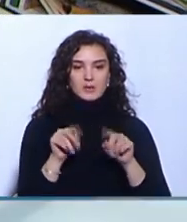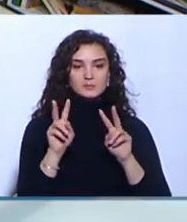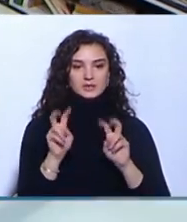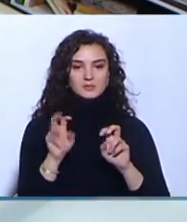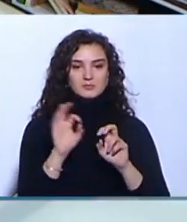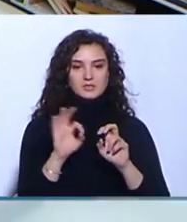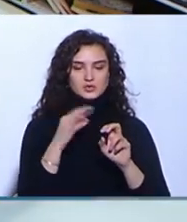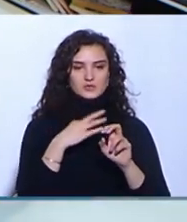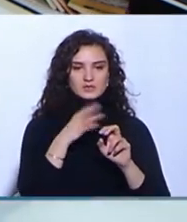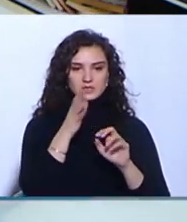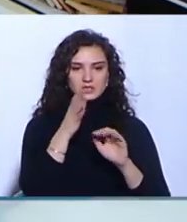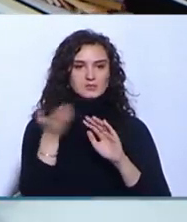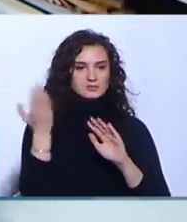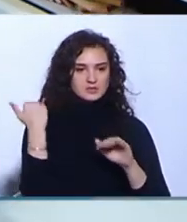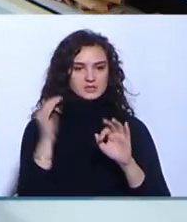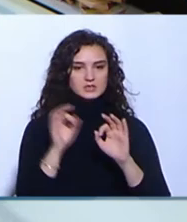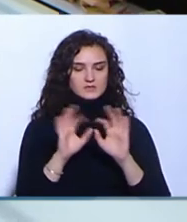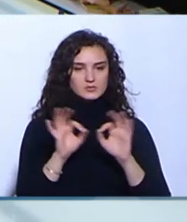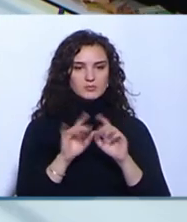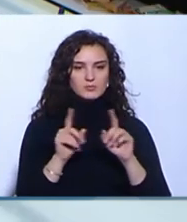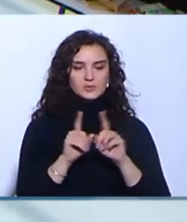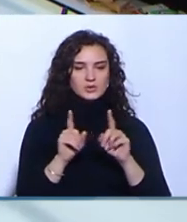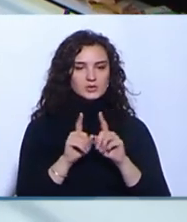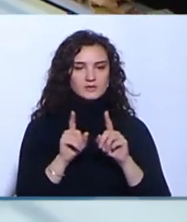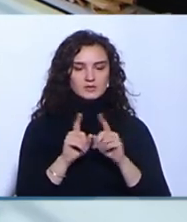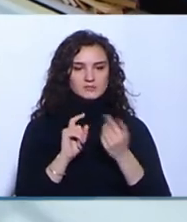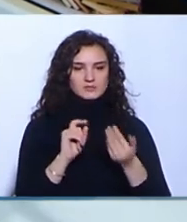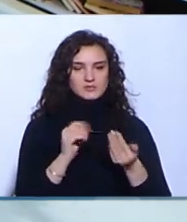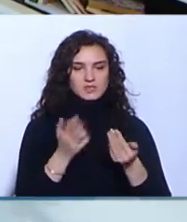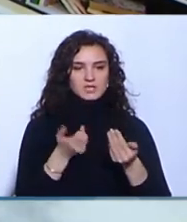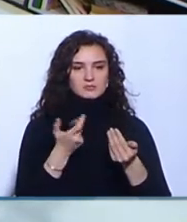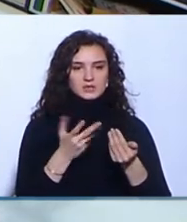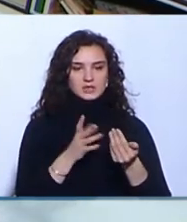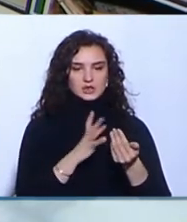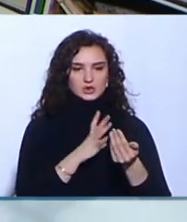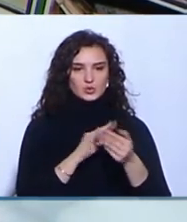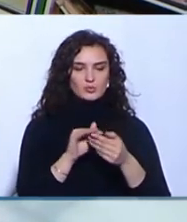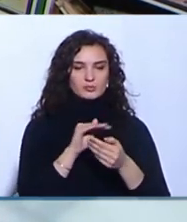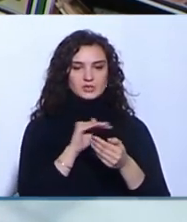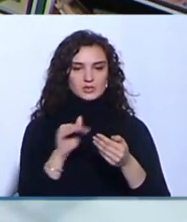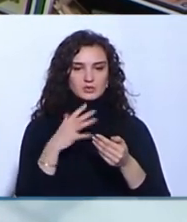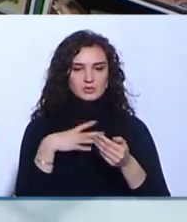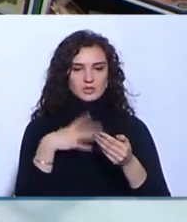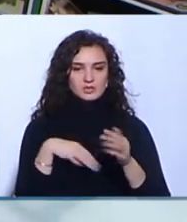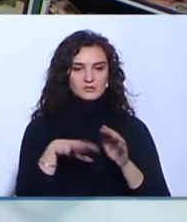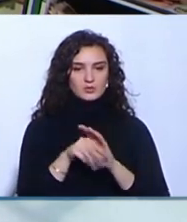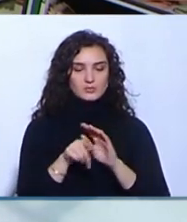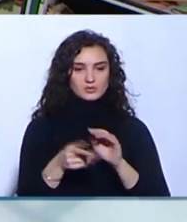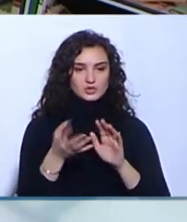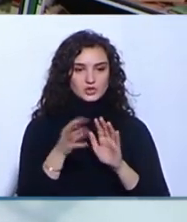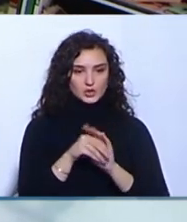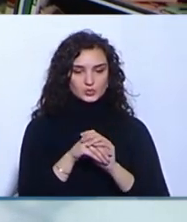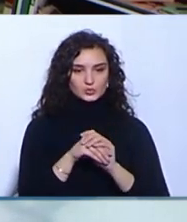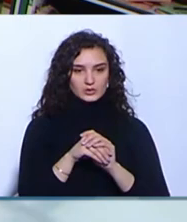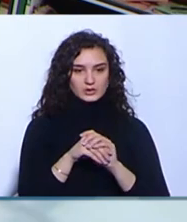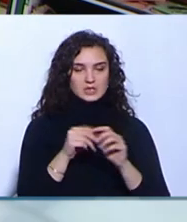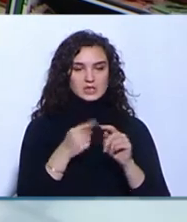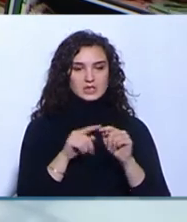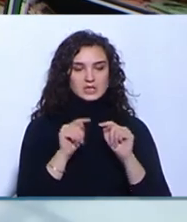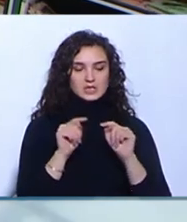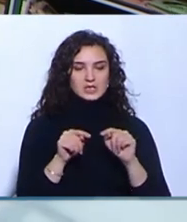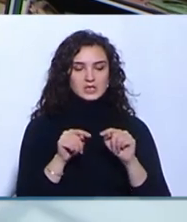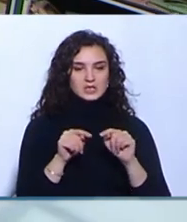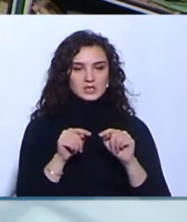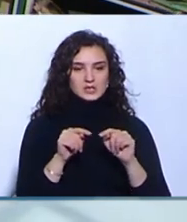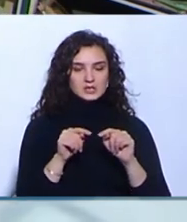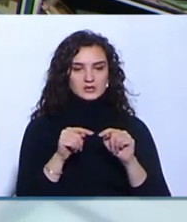თემაზე ჩვენ წლების მანძილზე ვსაუბრობთ, მიუხედავად იმისა, რამდენად იყო ოფიციალურად საქართველო ამაში ჩართული, და ამას განაპირობებს